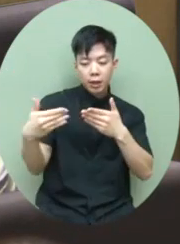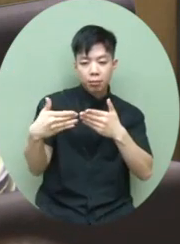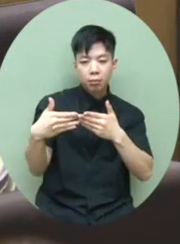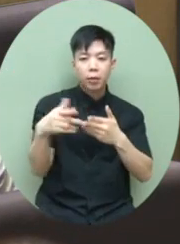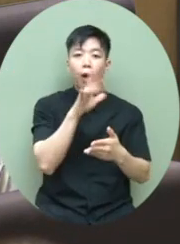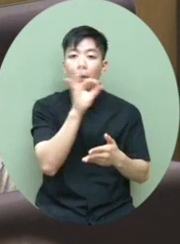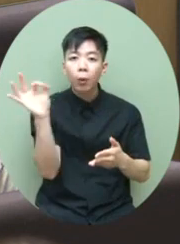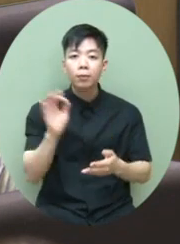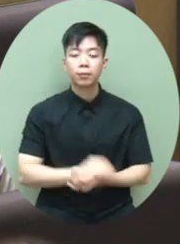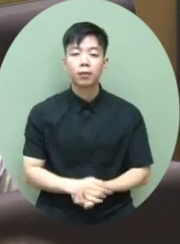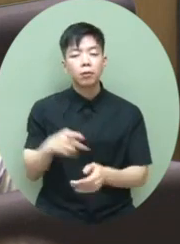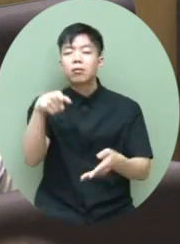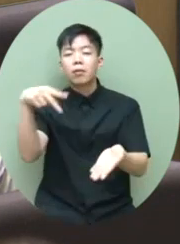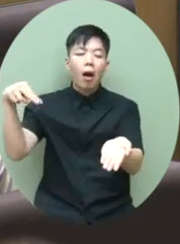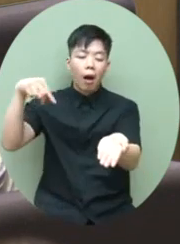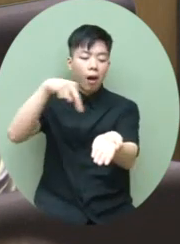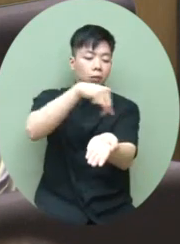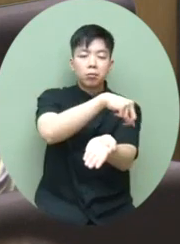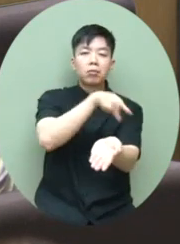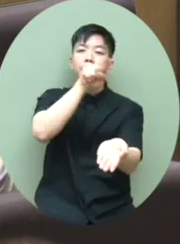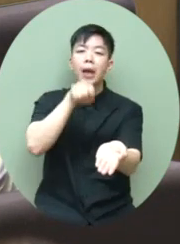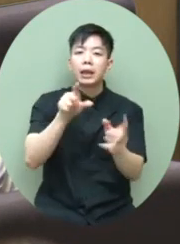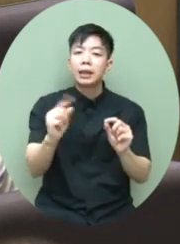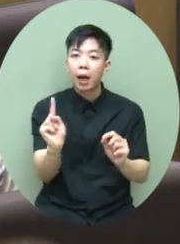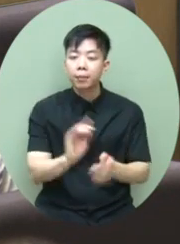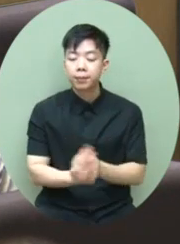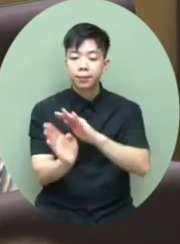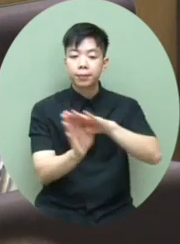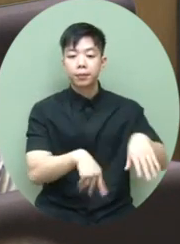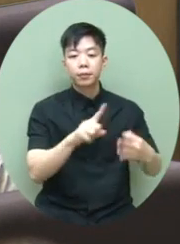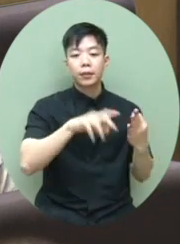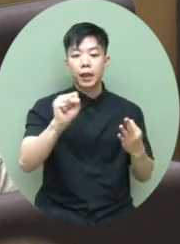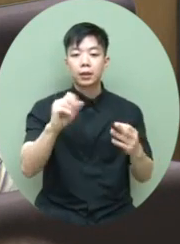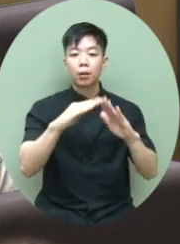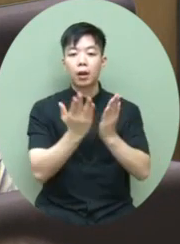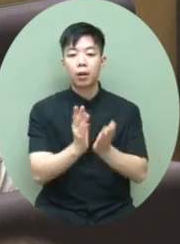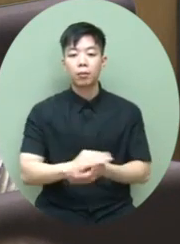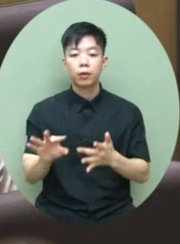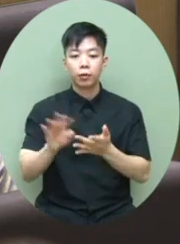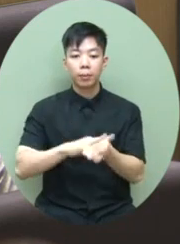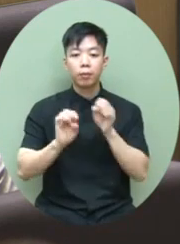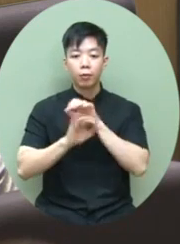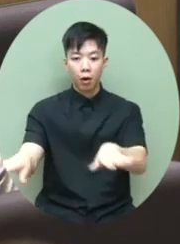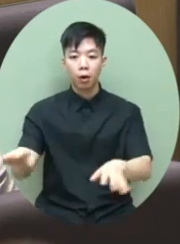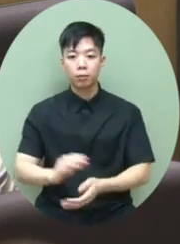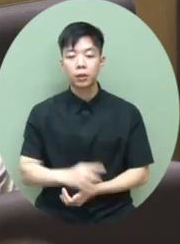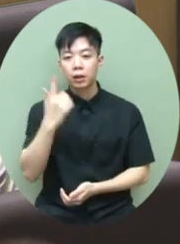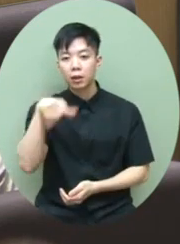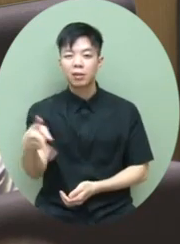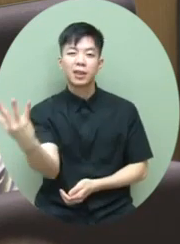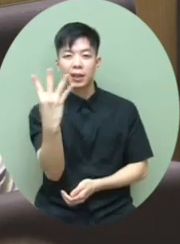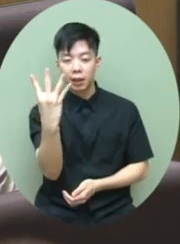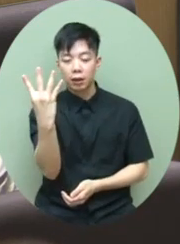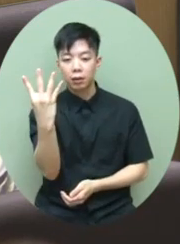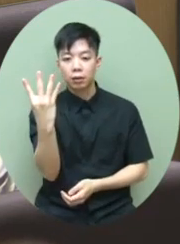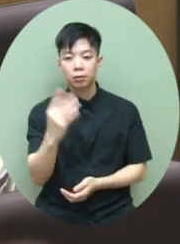呢？聖士提反 5Y 剛才說即引致宿舍爆發，其實最後另外四宗個案是否涉及四個不同的